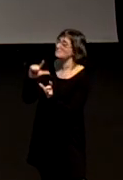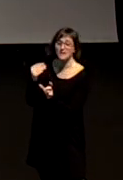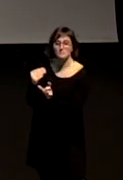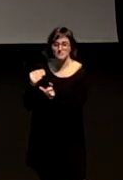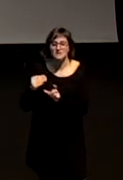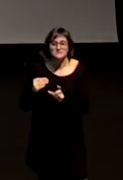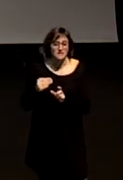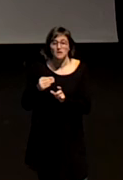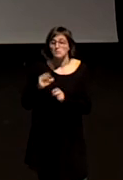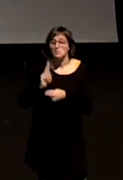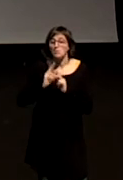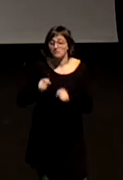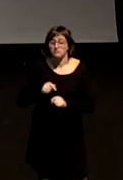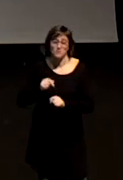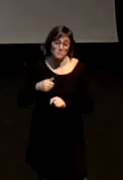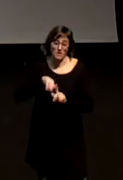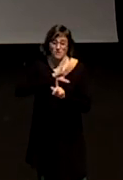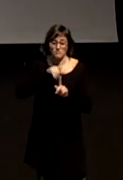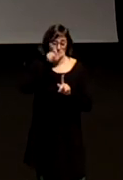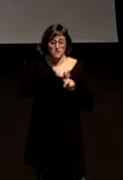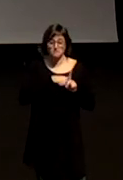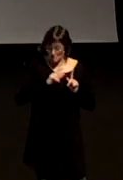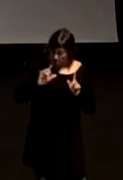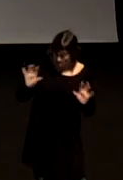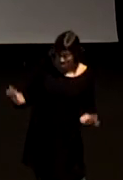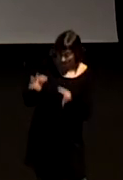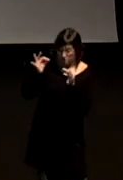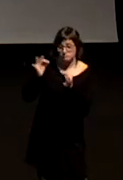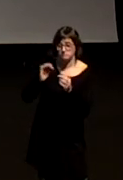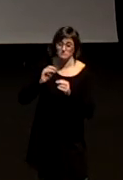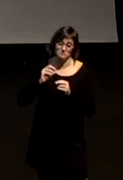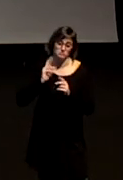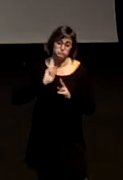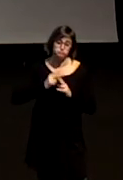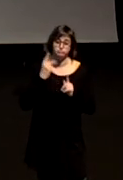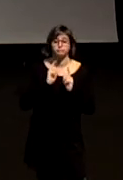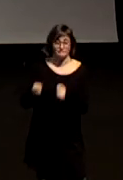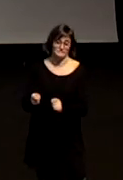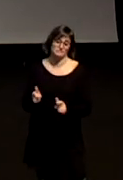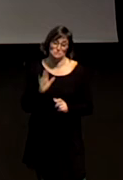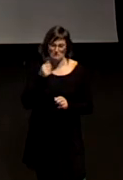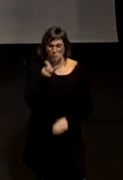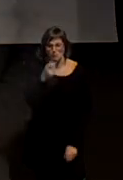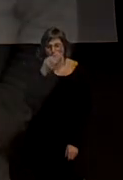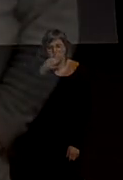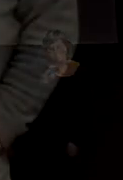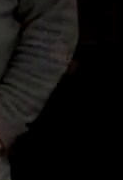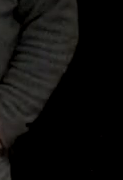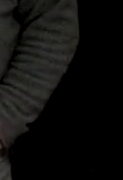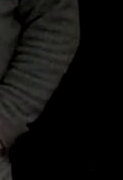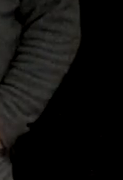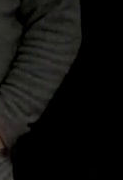première personne qui l'a qui l'a décrite qui est qui était suédois c'est pour ça qu'on a ce nom qui est un peu difficile à prononcer petite chouette